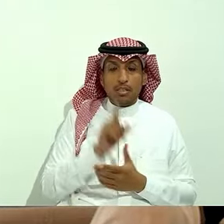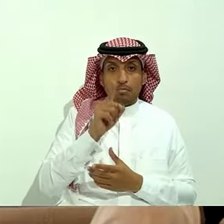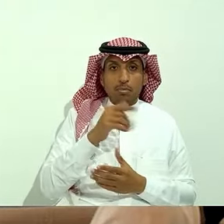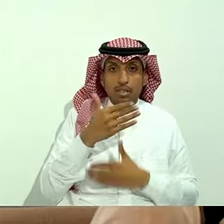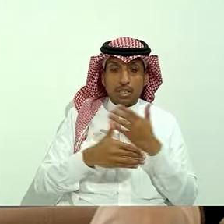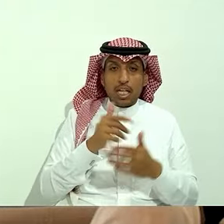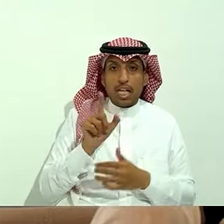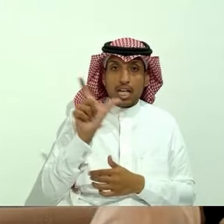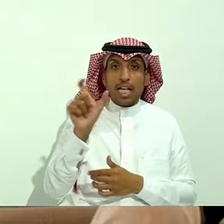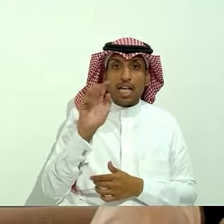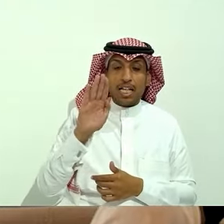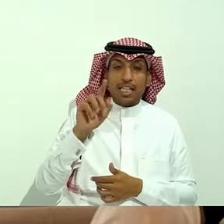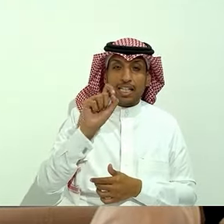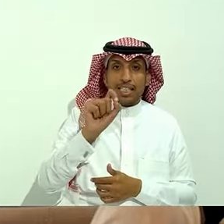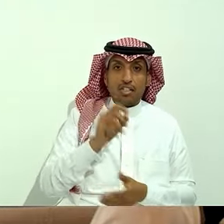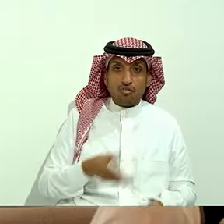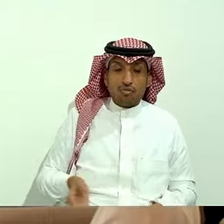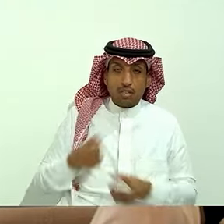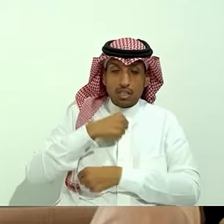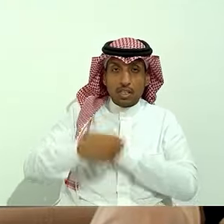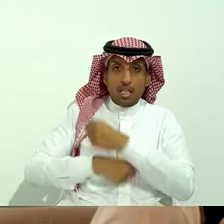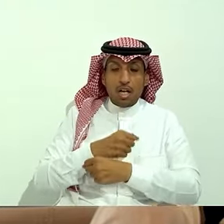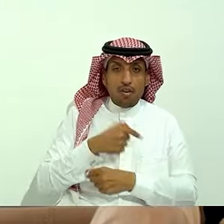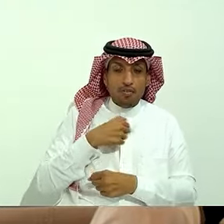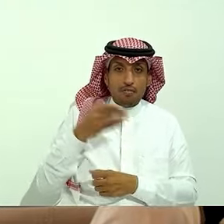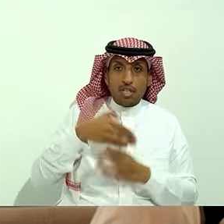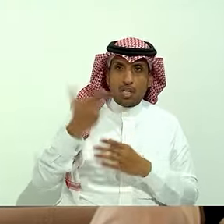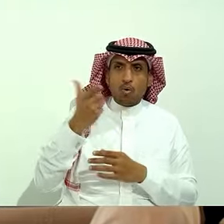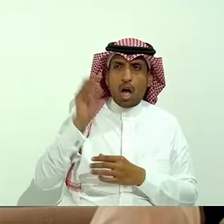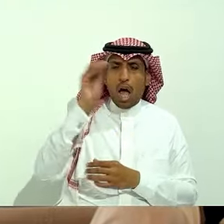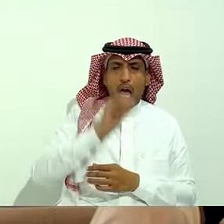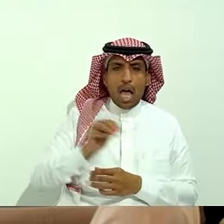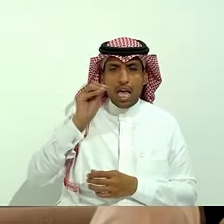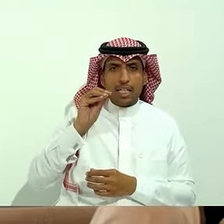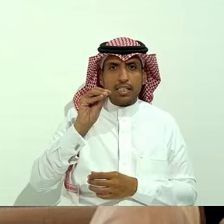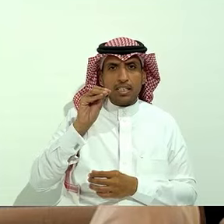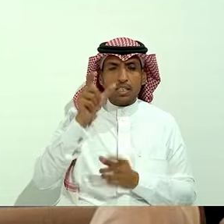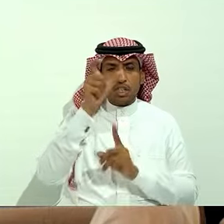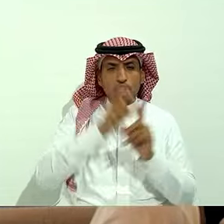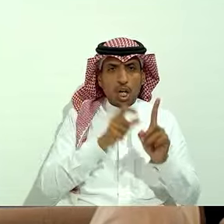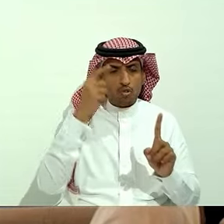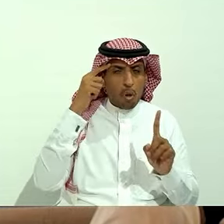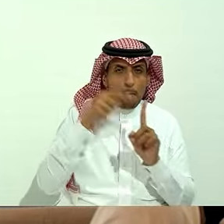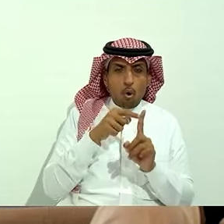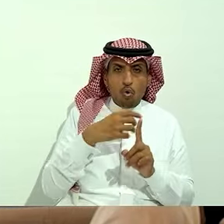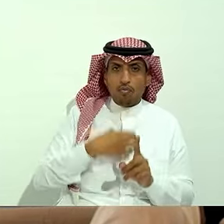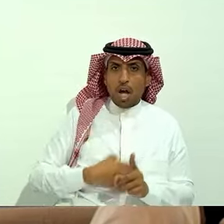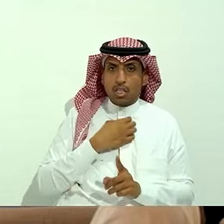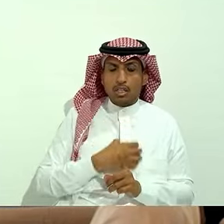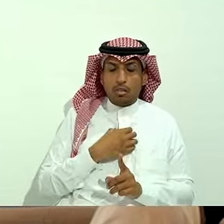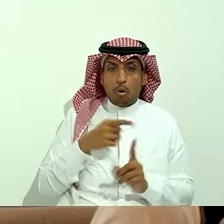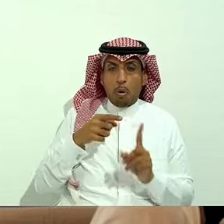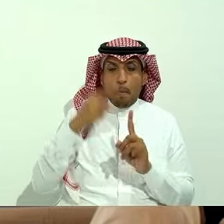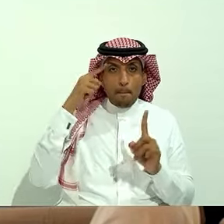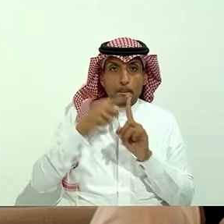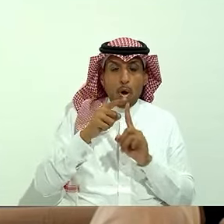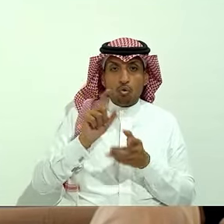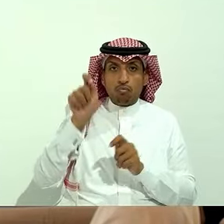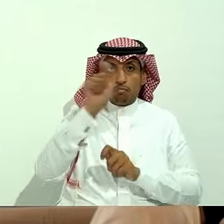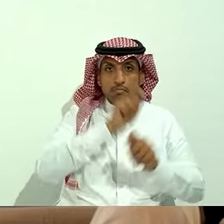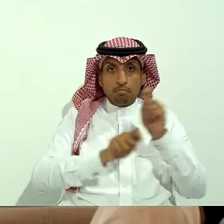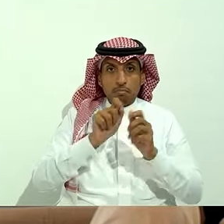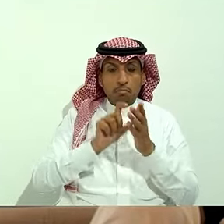النسف كانت زايرتنا في السعودية ضمن فاشن فيوتشرز مع هيئة الأزياء ستايلست يعني من أكبر ستايلست بالعالم، هي